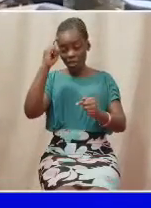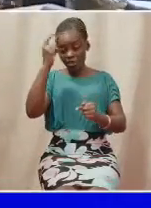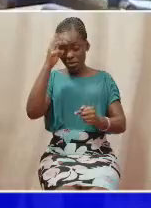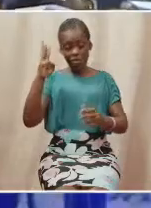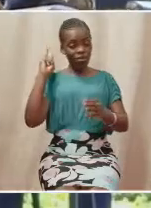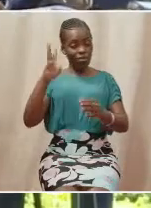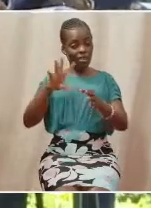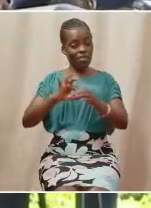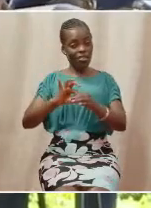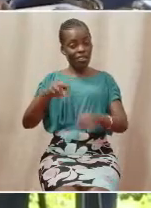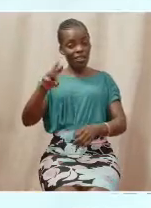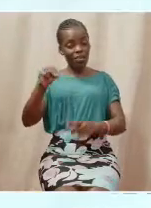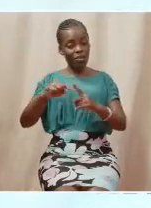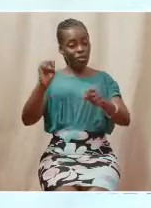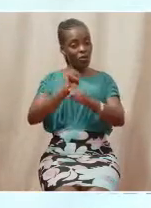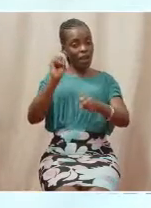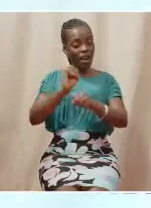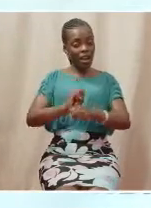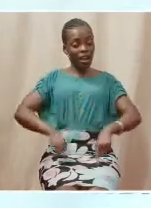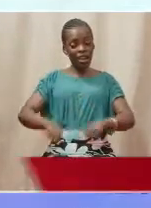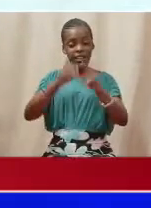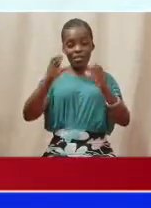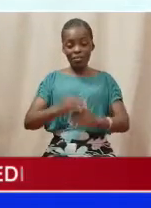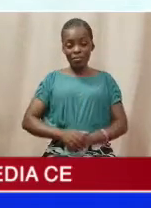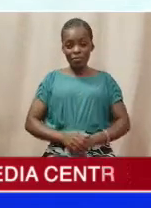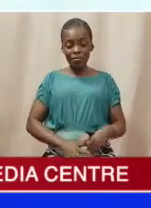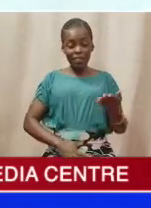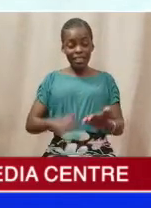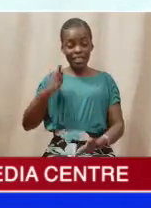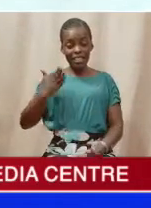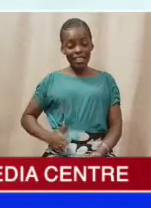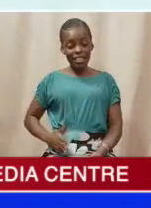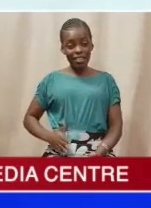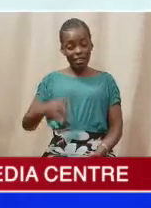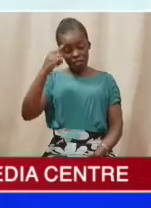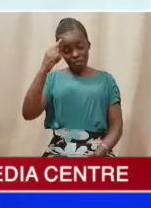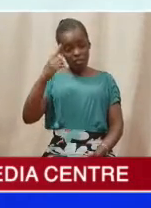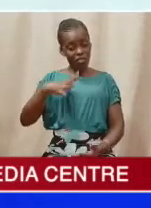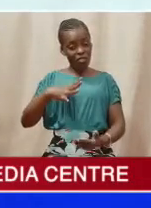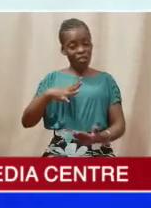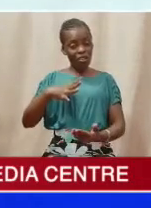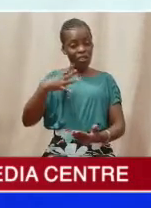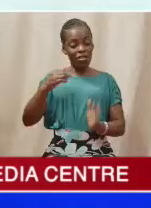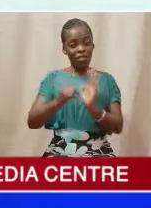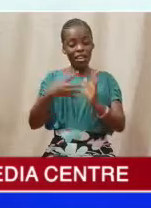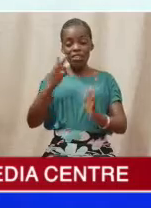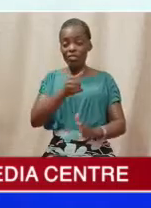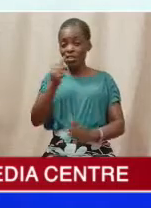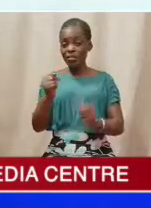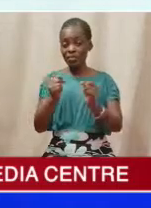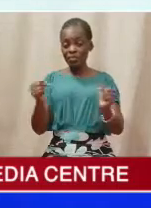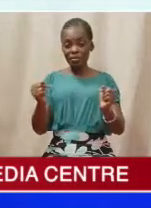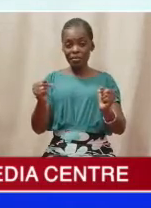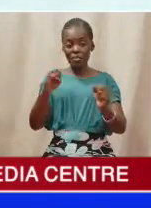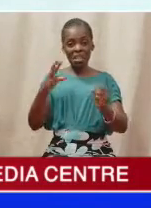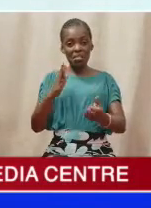NRM n'ekigendererwa eky'okukolera awamu. There is a tendency for support saying that when you are in opposition then